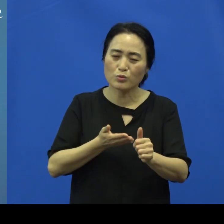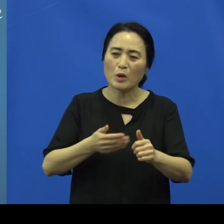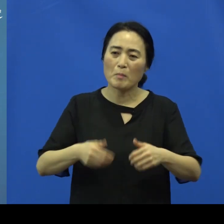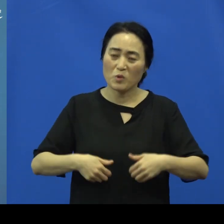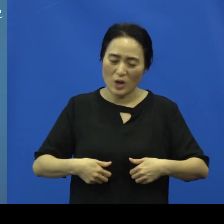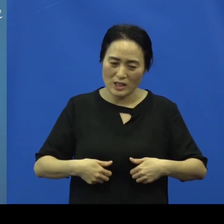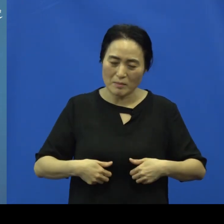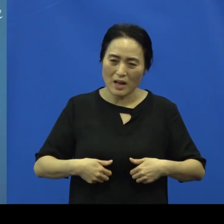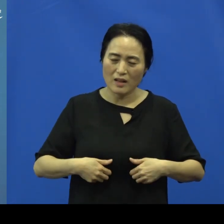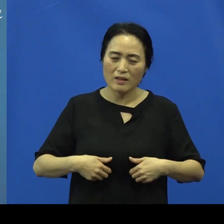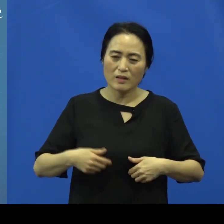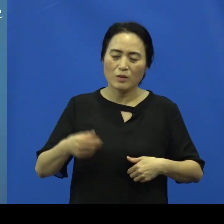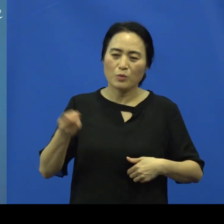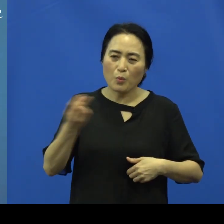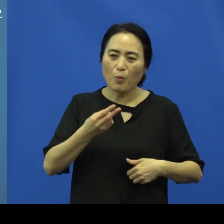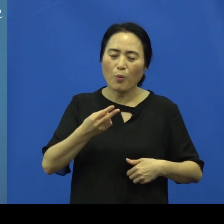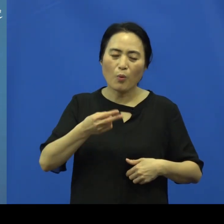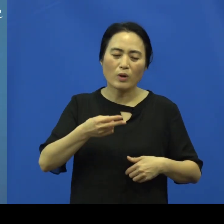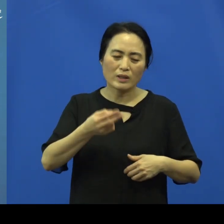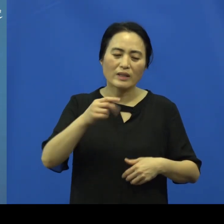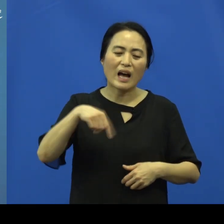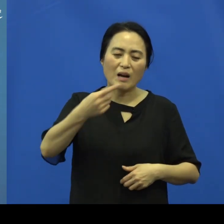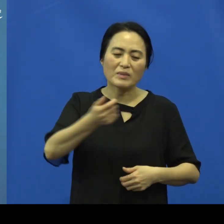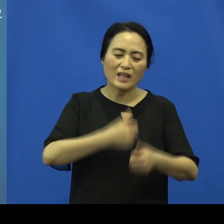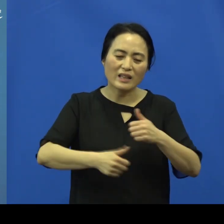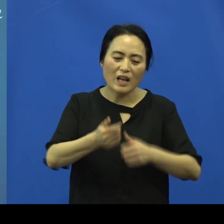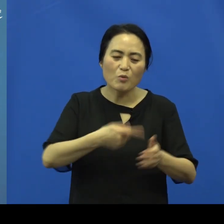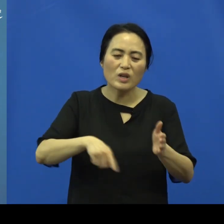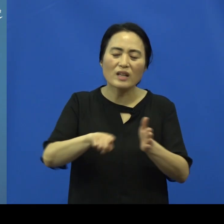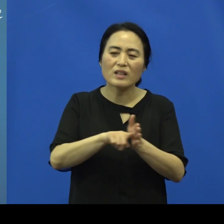스프랑크 니조마이를 가지고 있는 사람들,